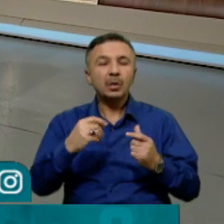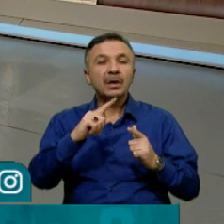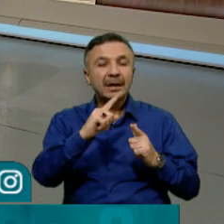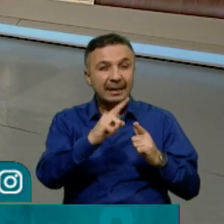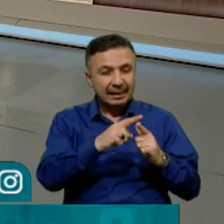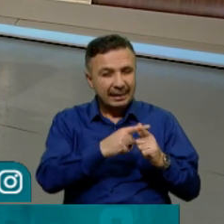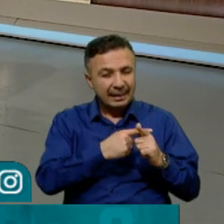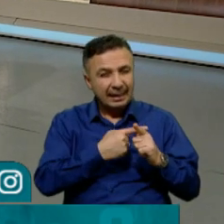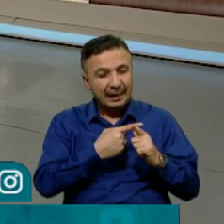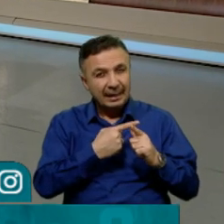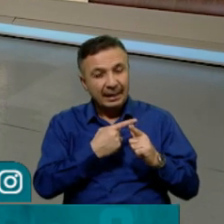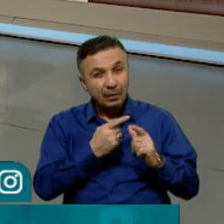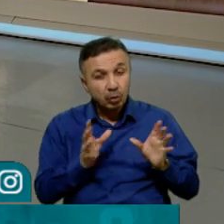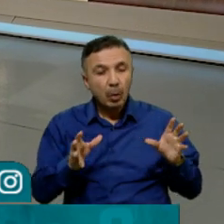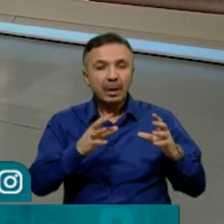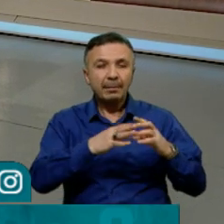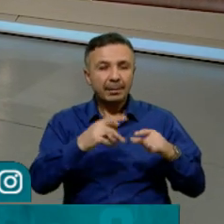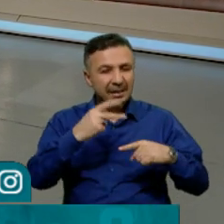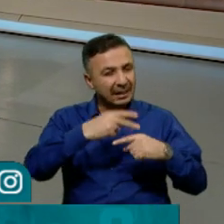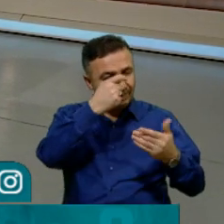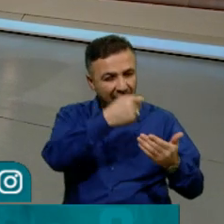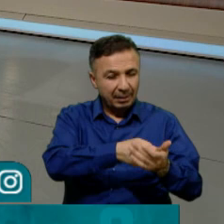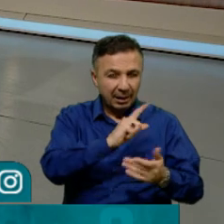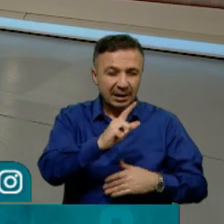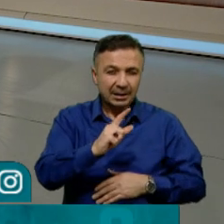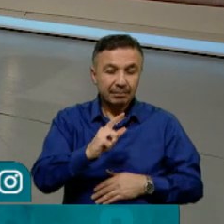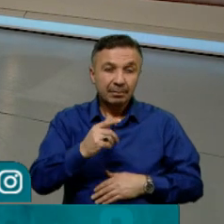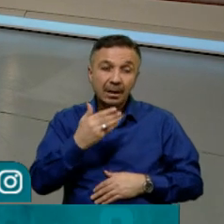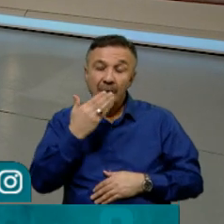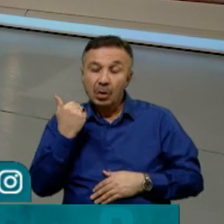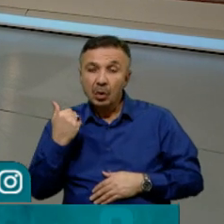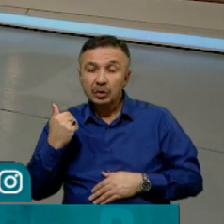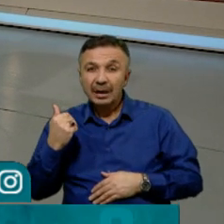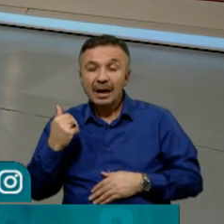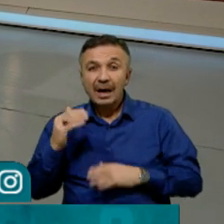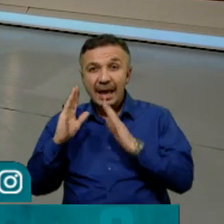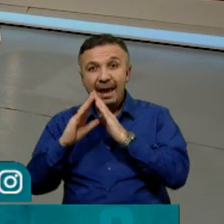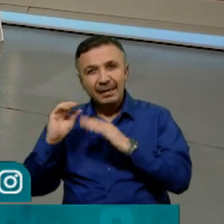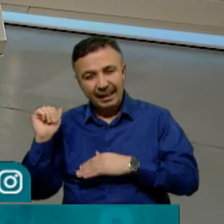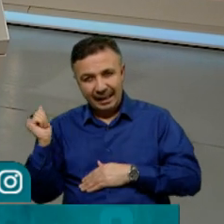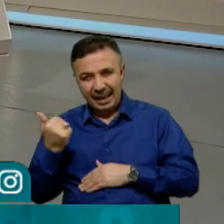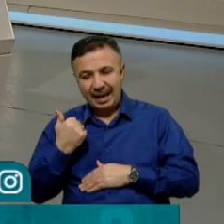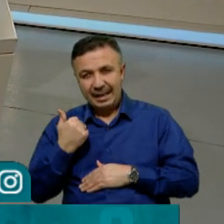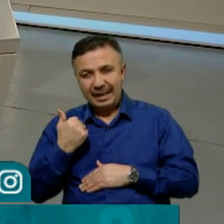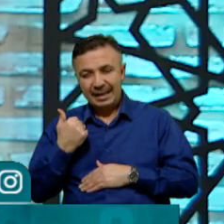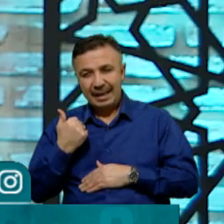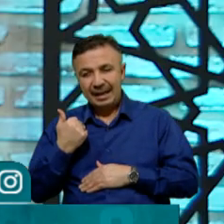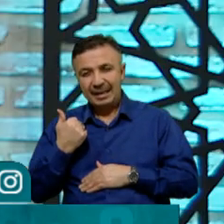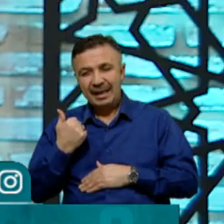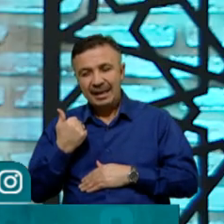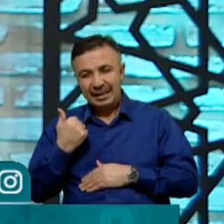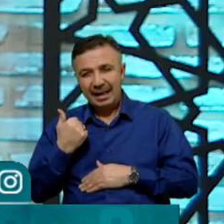zekat Vermeliyim yoksa mülkiyet de şu